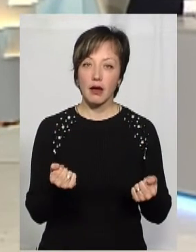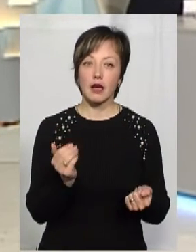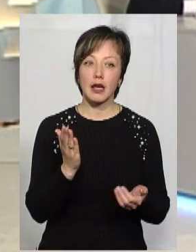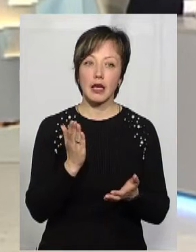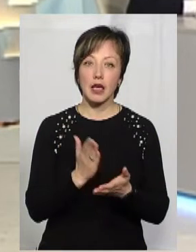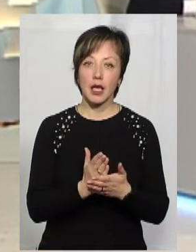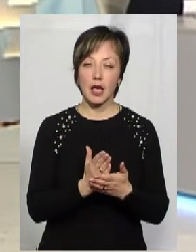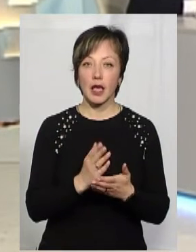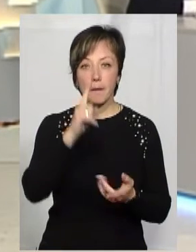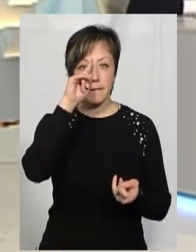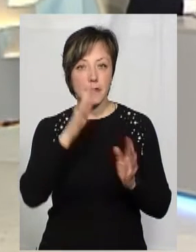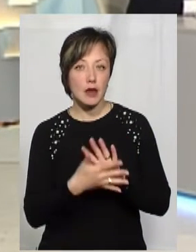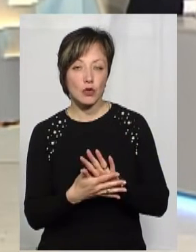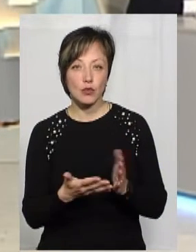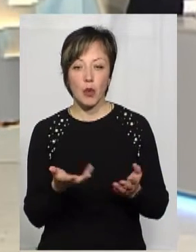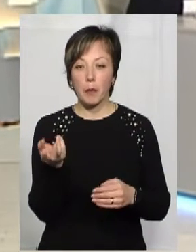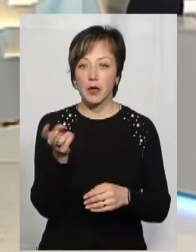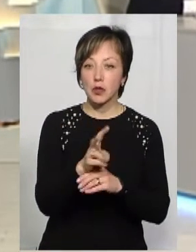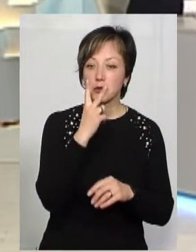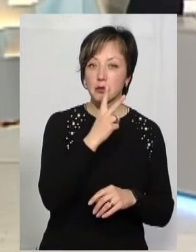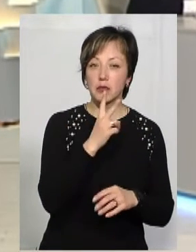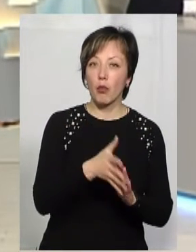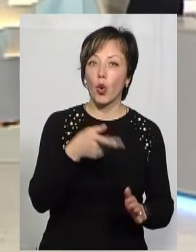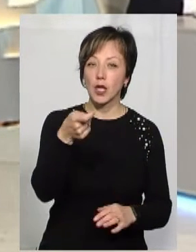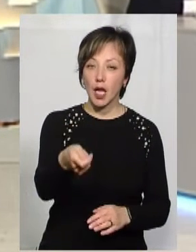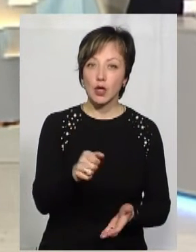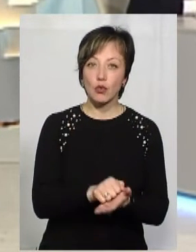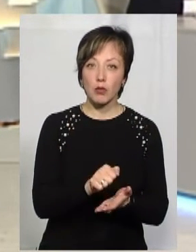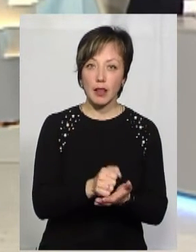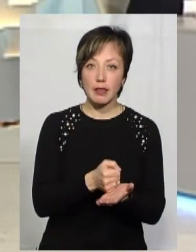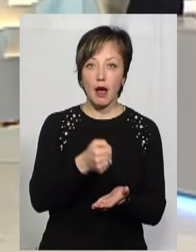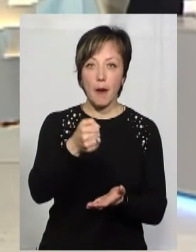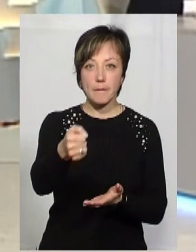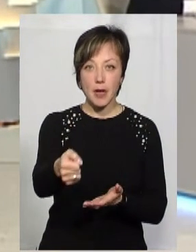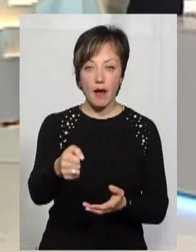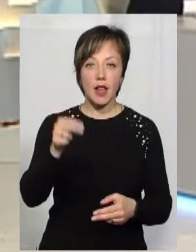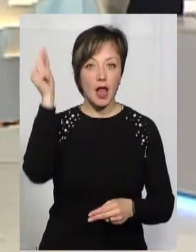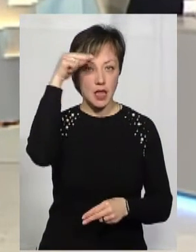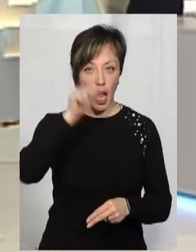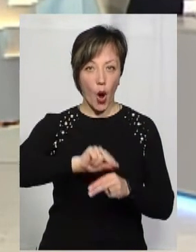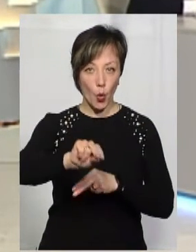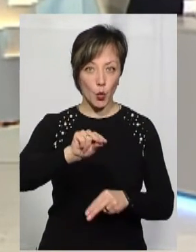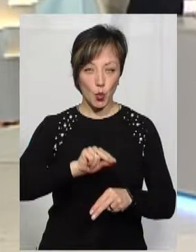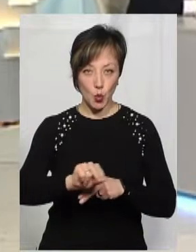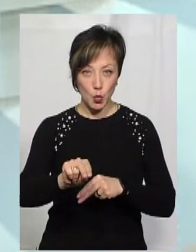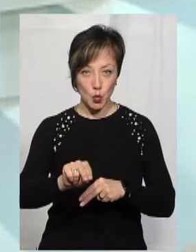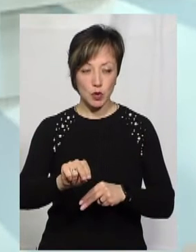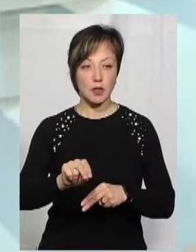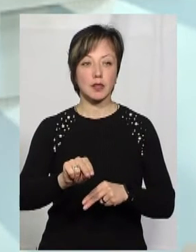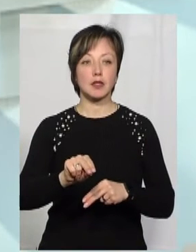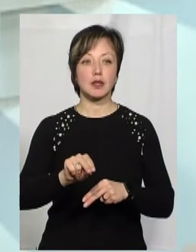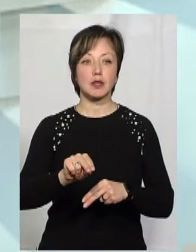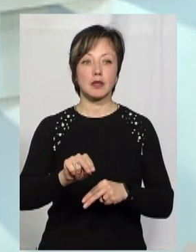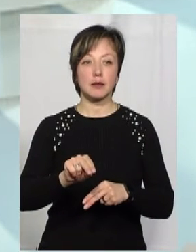категорії тих, які передумують. Є такі, які прийшли, подали документи, і їх направили на курси